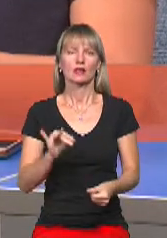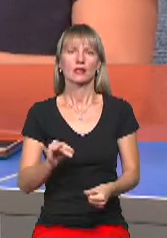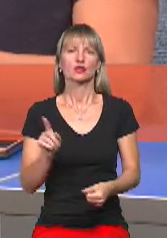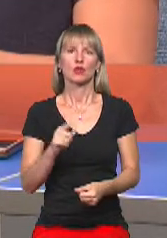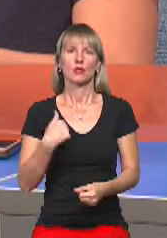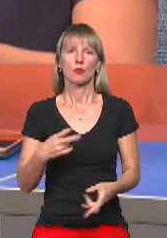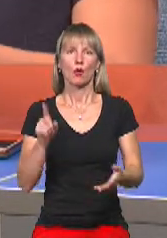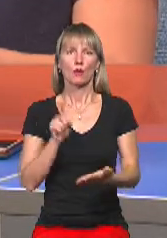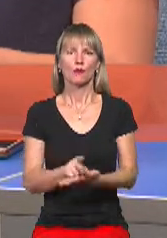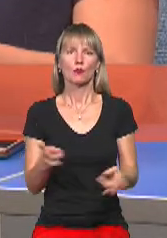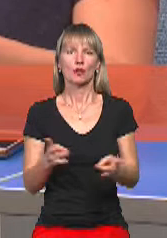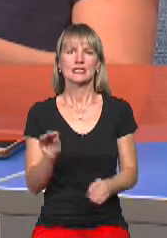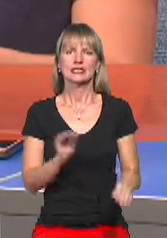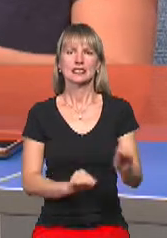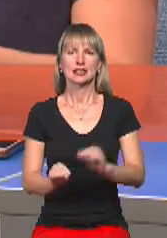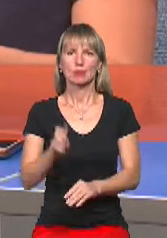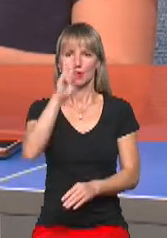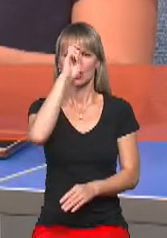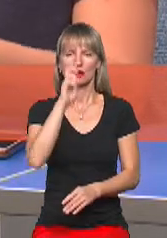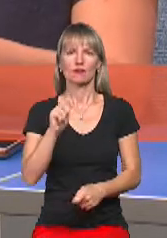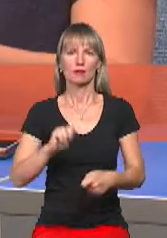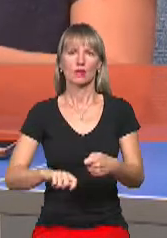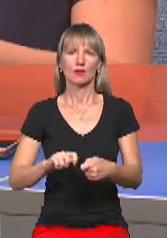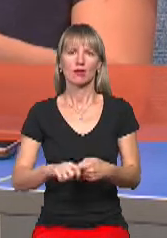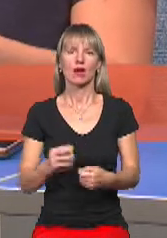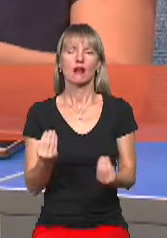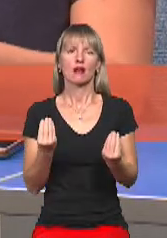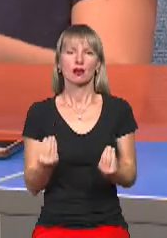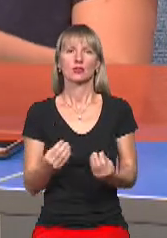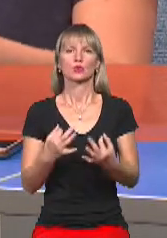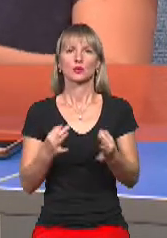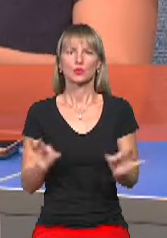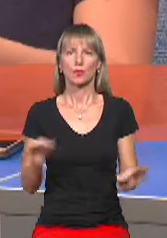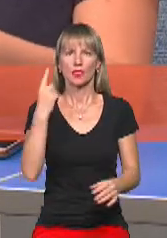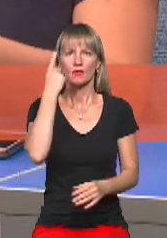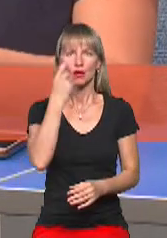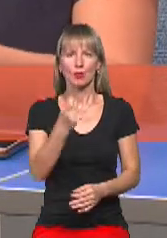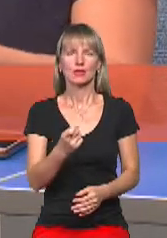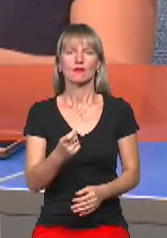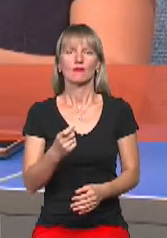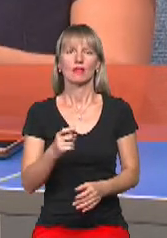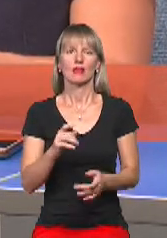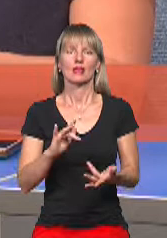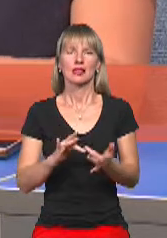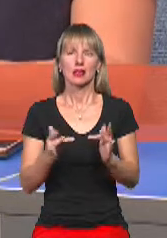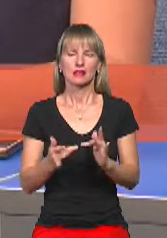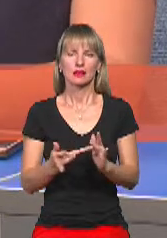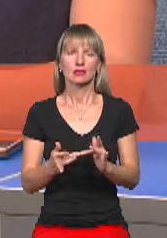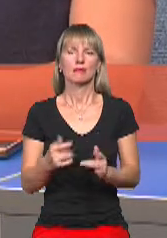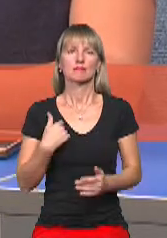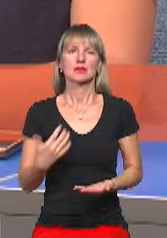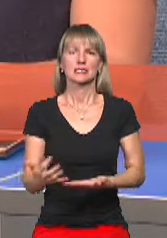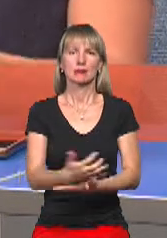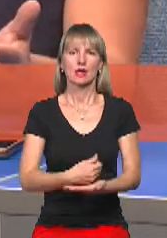нам потрібна система державного моніторингу, якісна, доступна, інформативна, онлайн і так далі. Тобто ми збирали